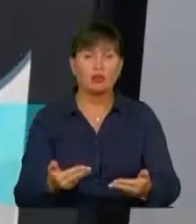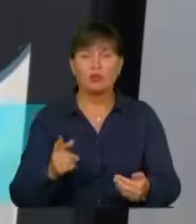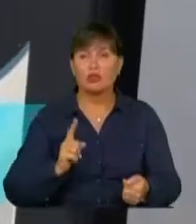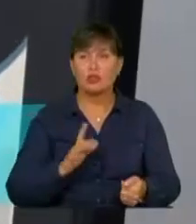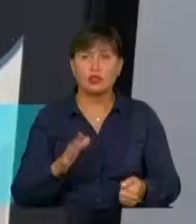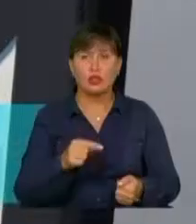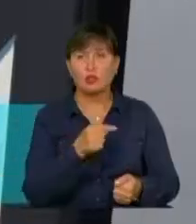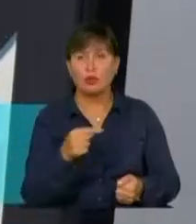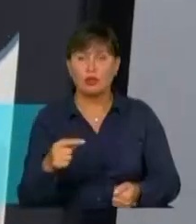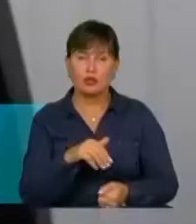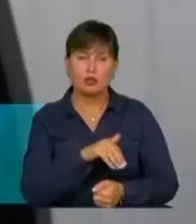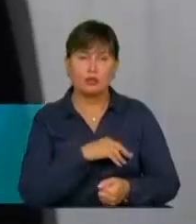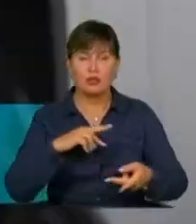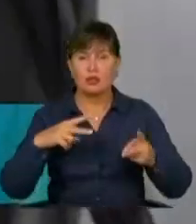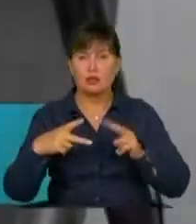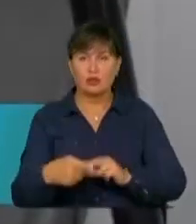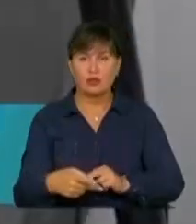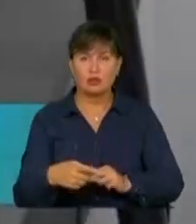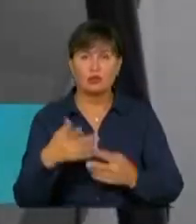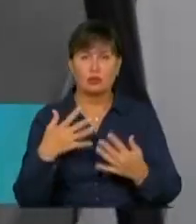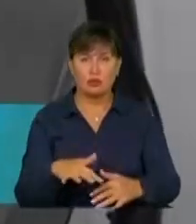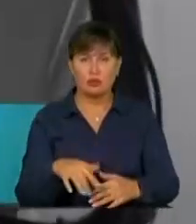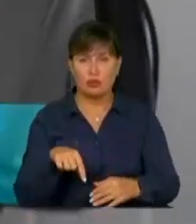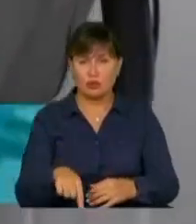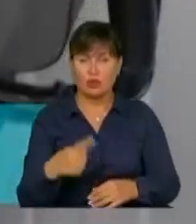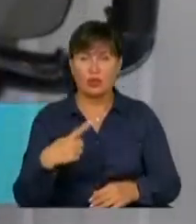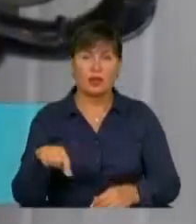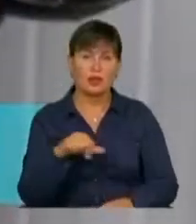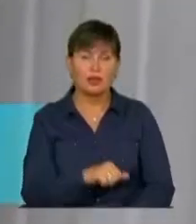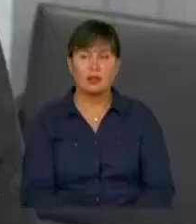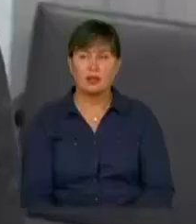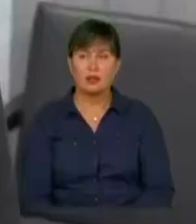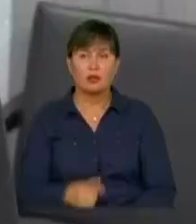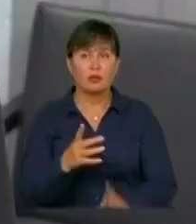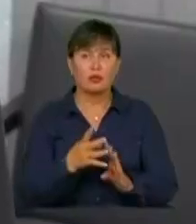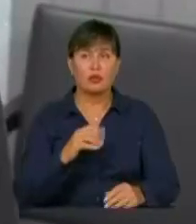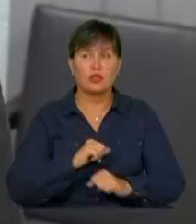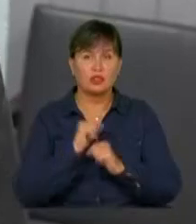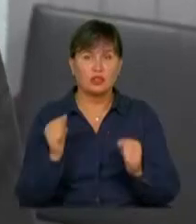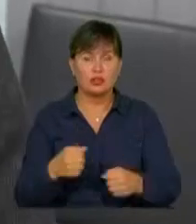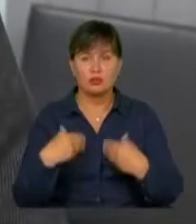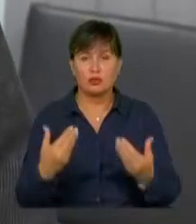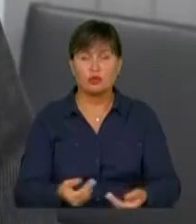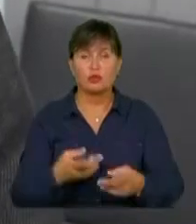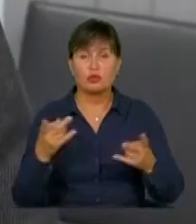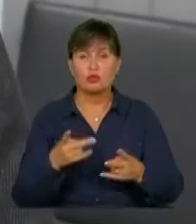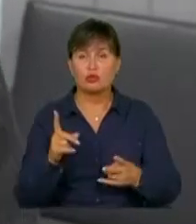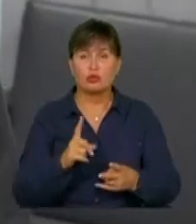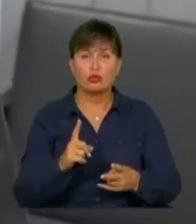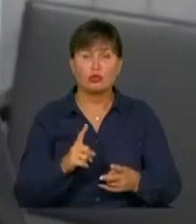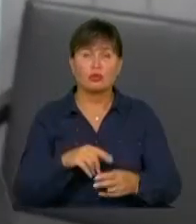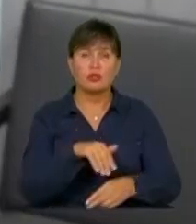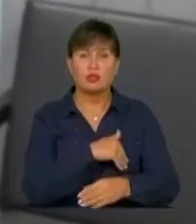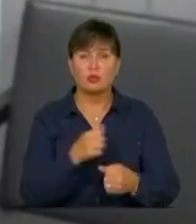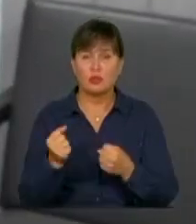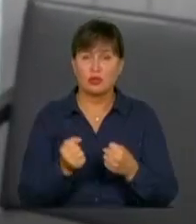дожидаться минусовых температур и заменить шины на авто уже на этой неделе. В первую очередь зимние шины, они нужны для того, чтобы удерживать низкие